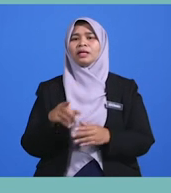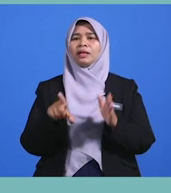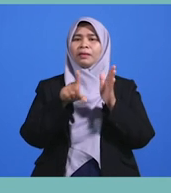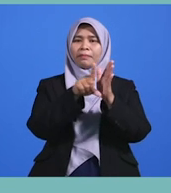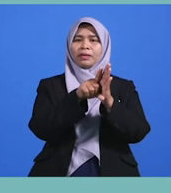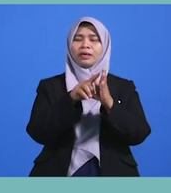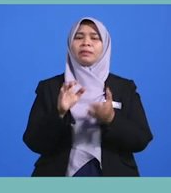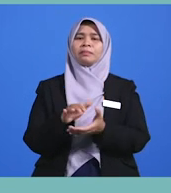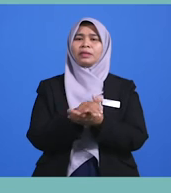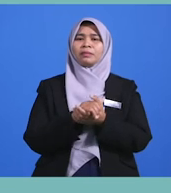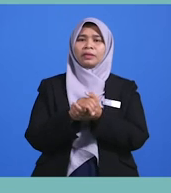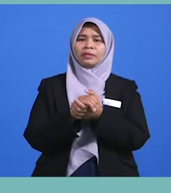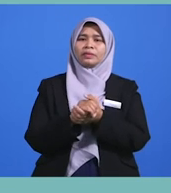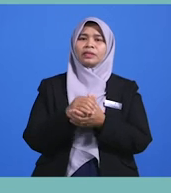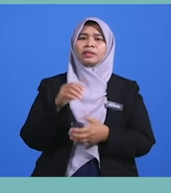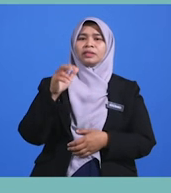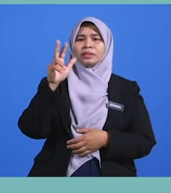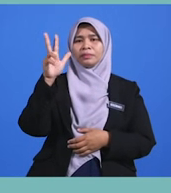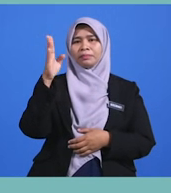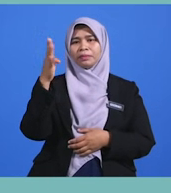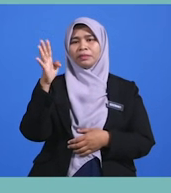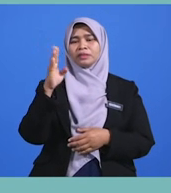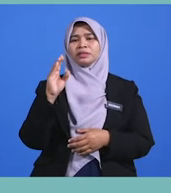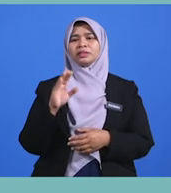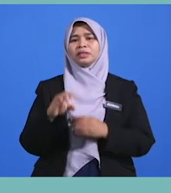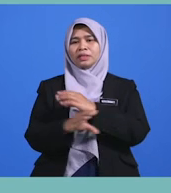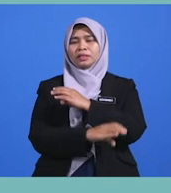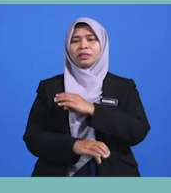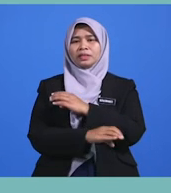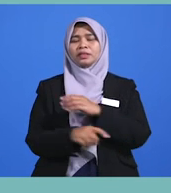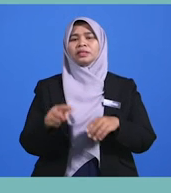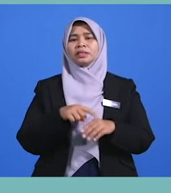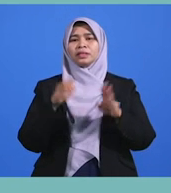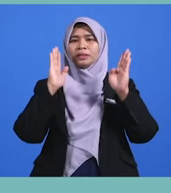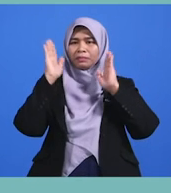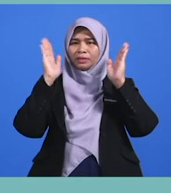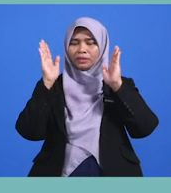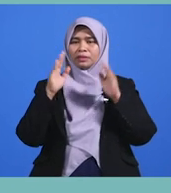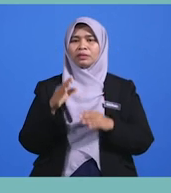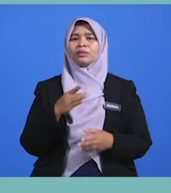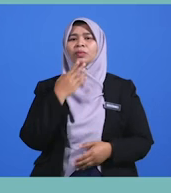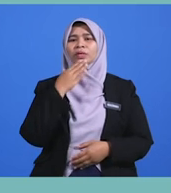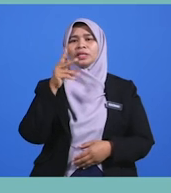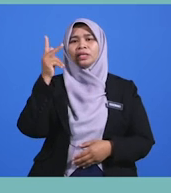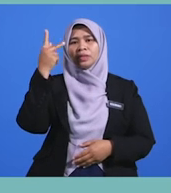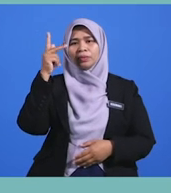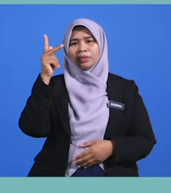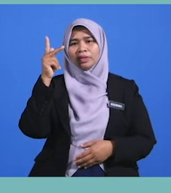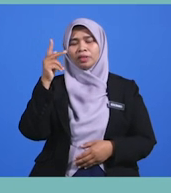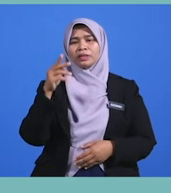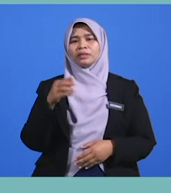perpaduan 13 buah negeri dan kerajaan persekutuan. Manakala warna kuning pada anak bulan dan